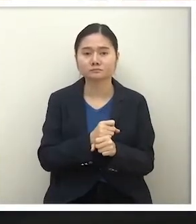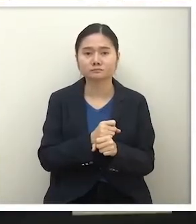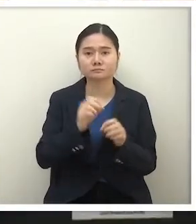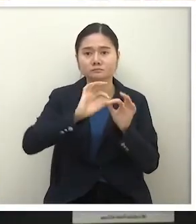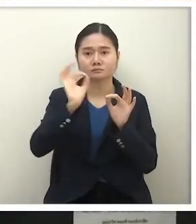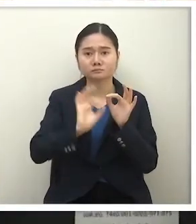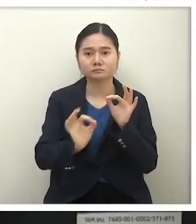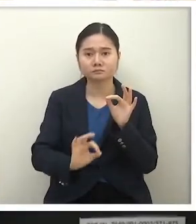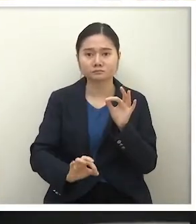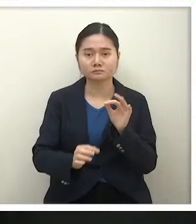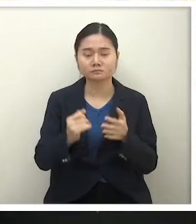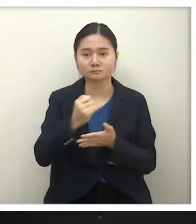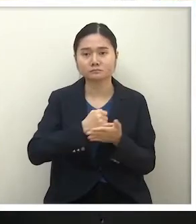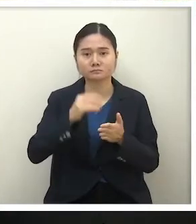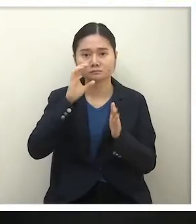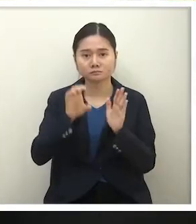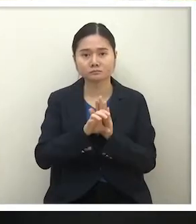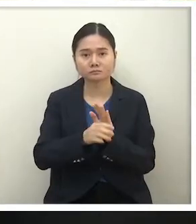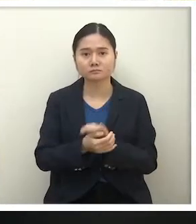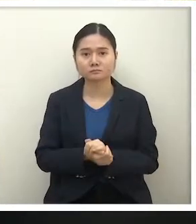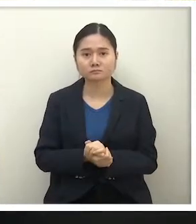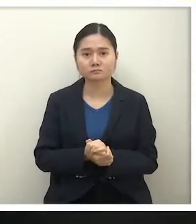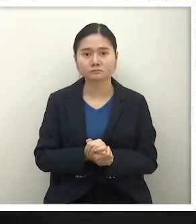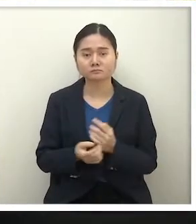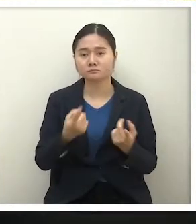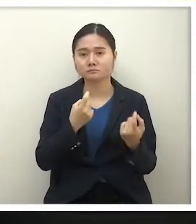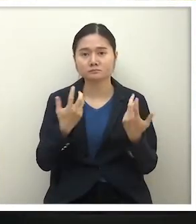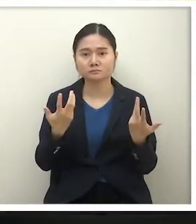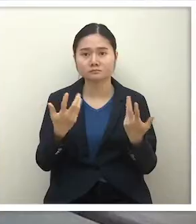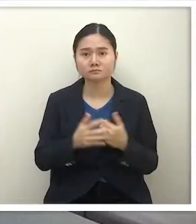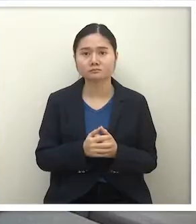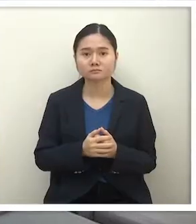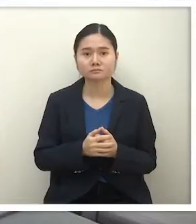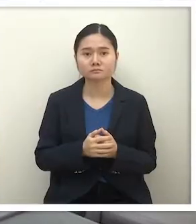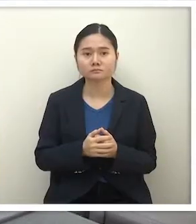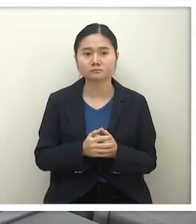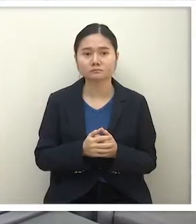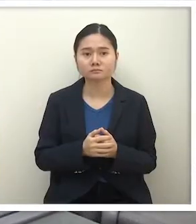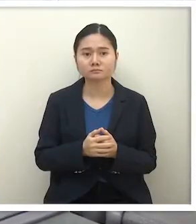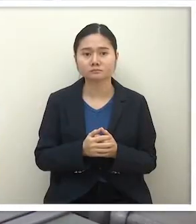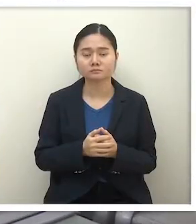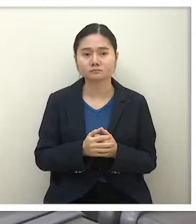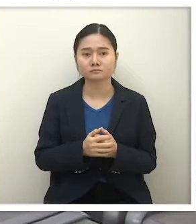ายละเอียดในการวาดภาพแบ็คกราวด์นะครับมีคำถามอีกไหมครับ